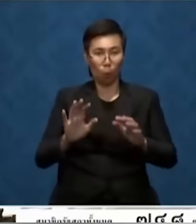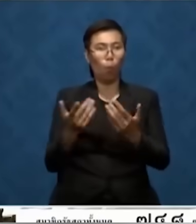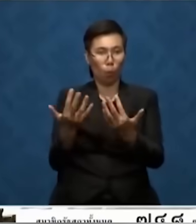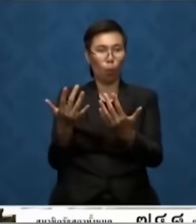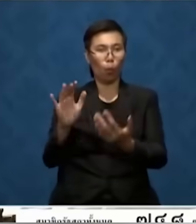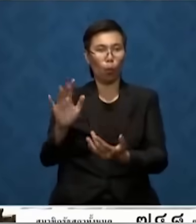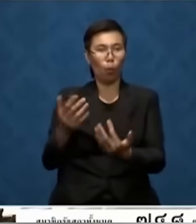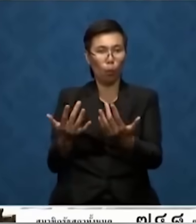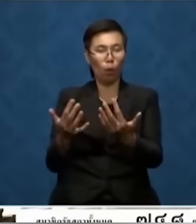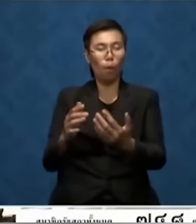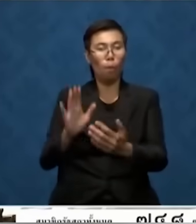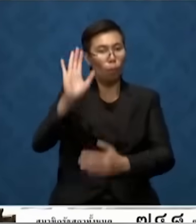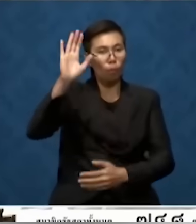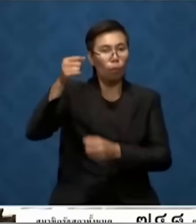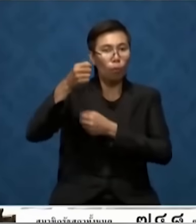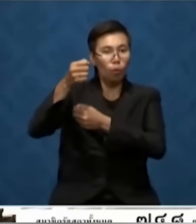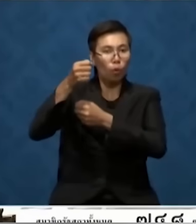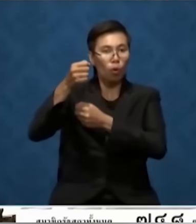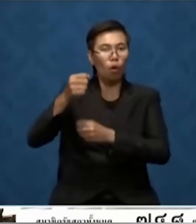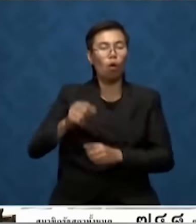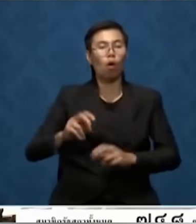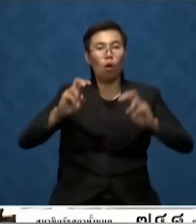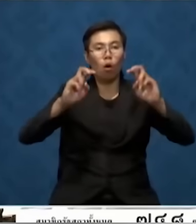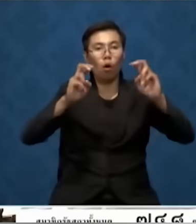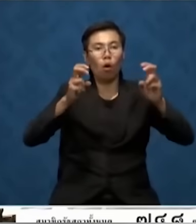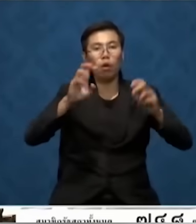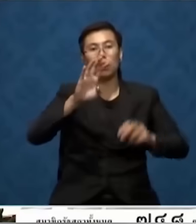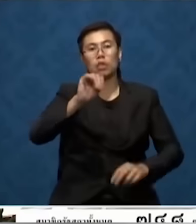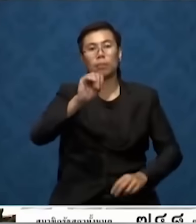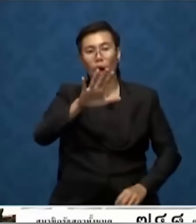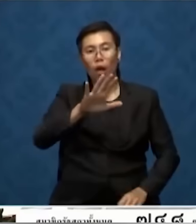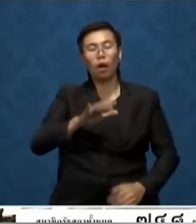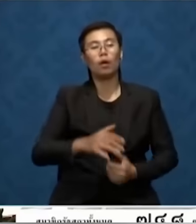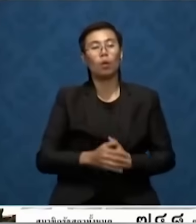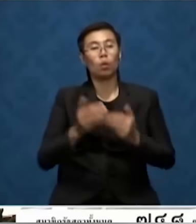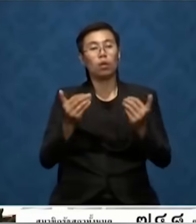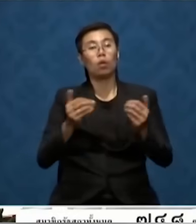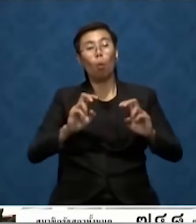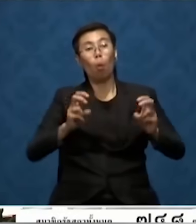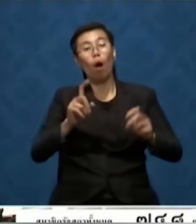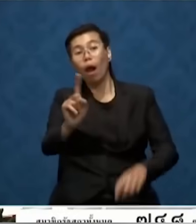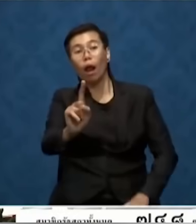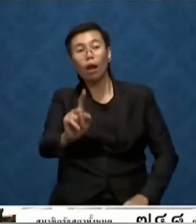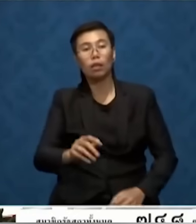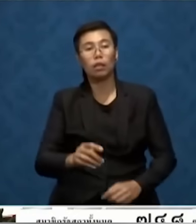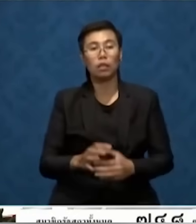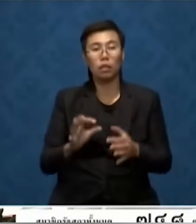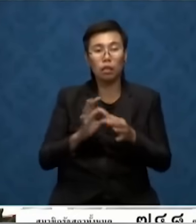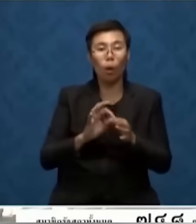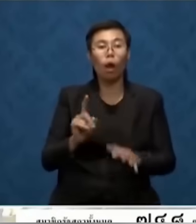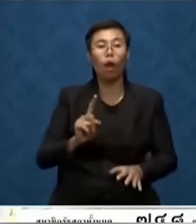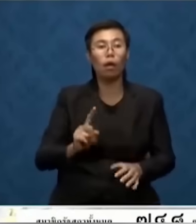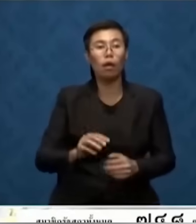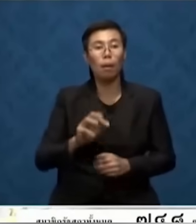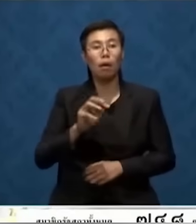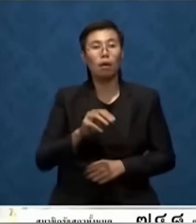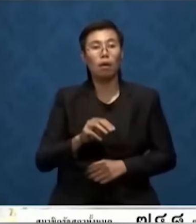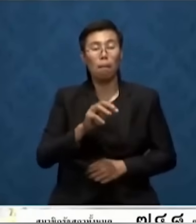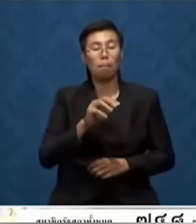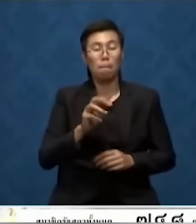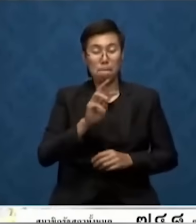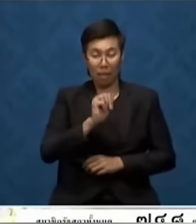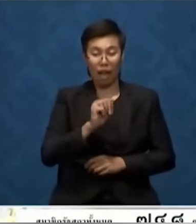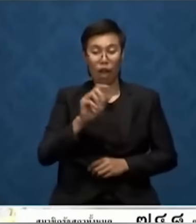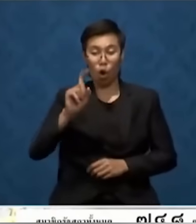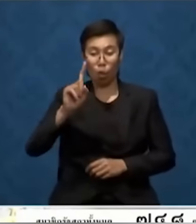เชิญท่าน คือผมขอประท้วงตามข้อบังคับข้อที่45นะครับเพราะว่าวันนี้เนี่ยประเด็นคืออะไรครับกำลังพูดกันในมาตรา151